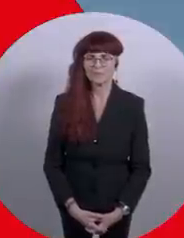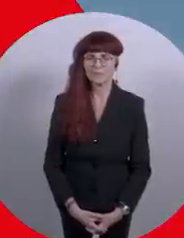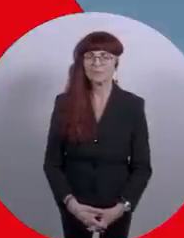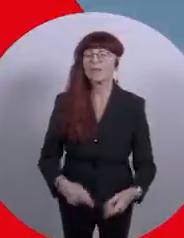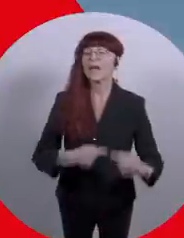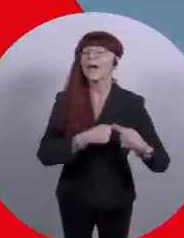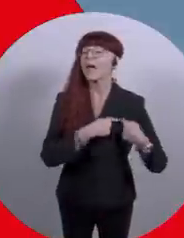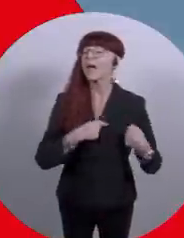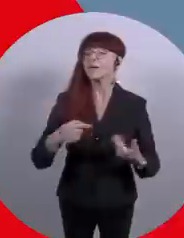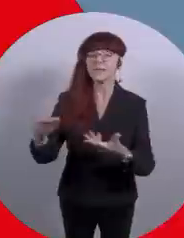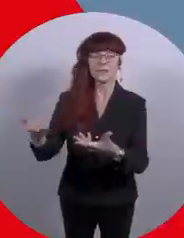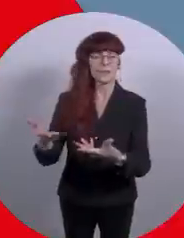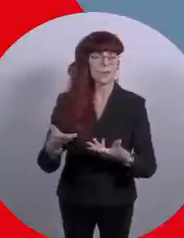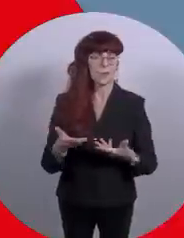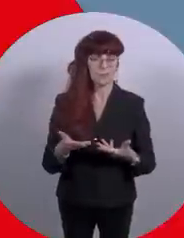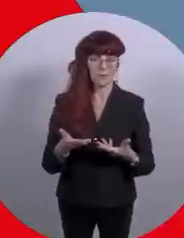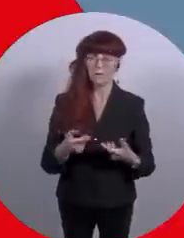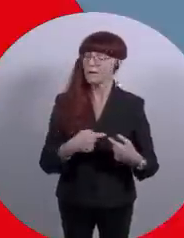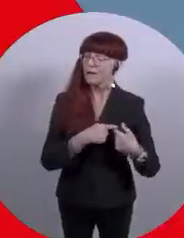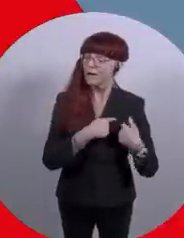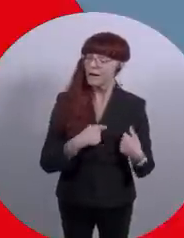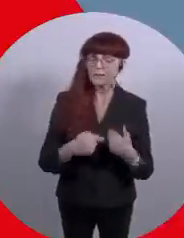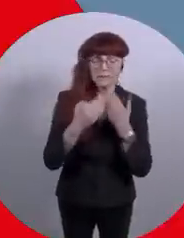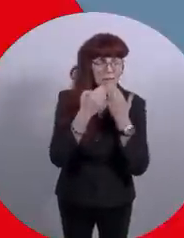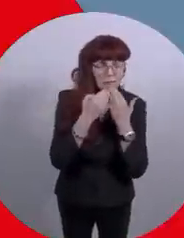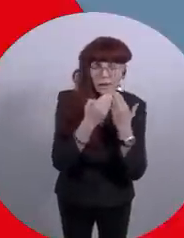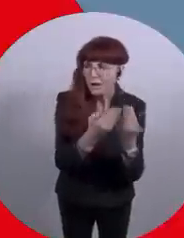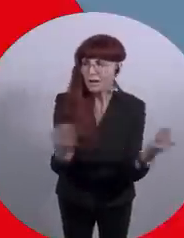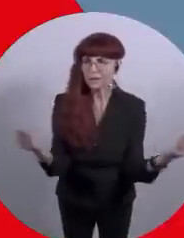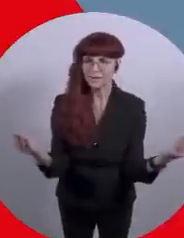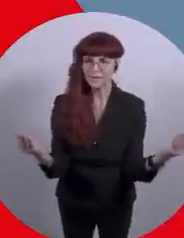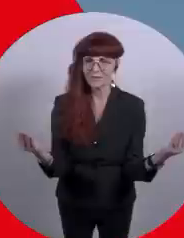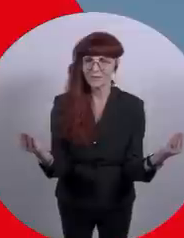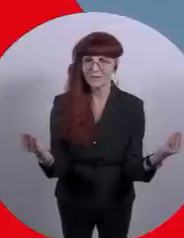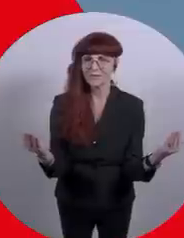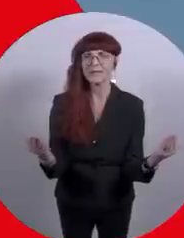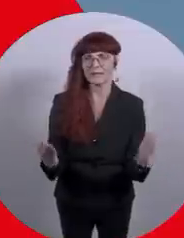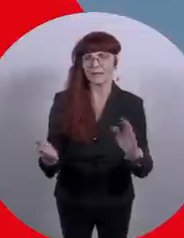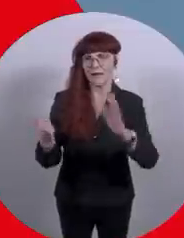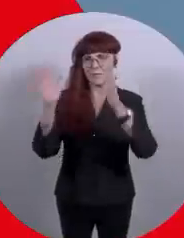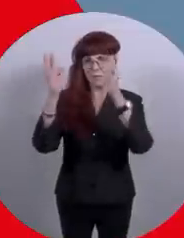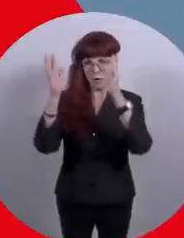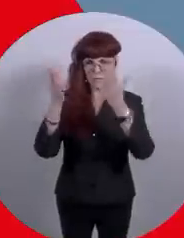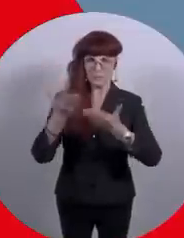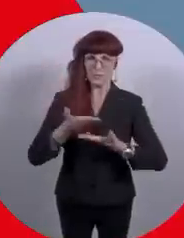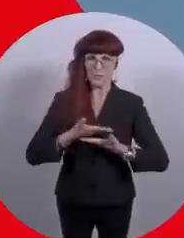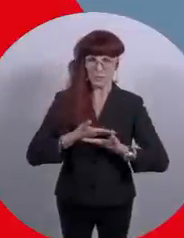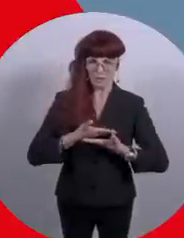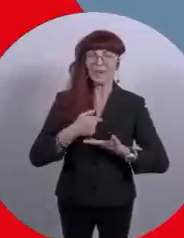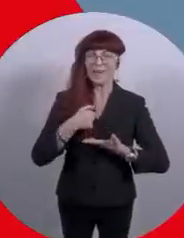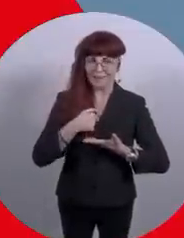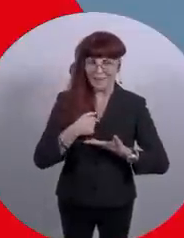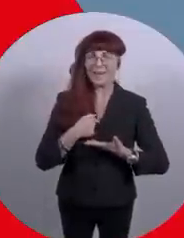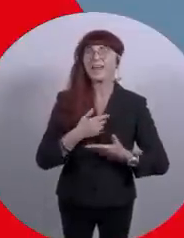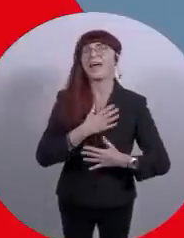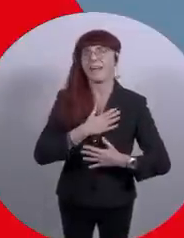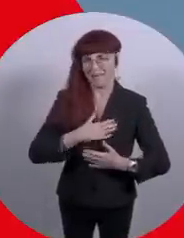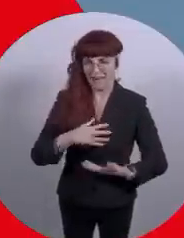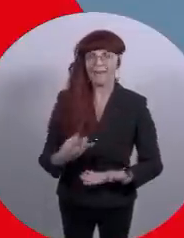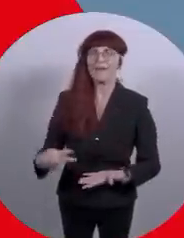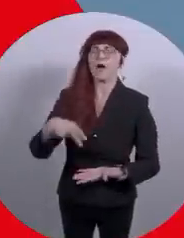herzlich willkommen und herzlichen Dank für den auftrittsapplaus den nehme ich diesmal wirklich gerne